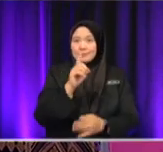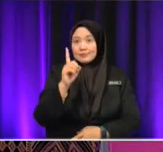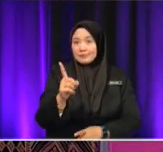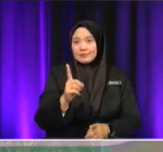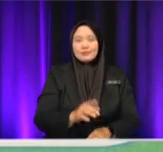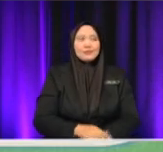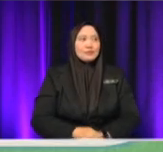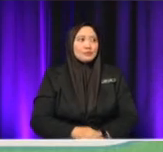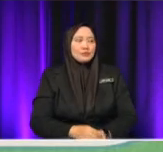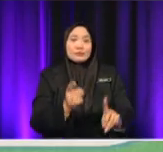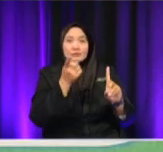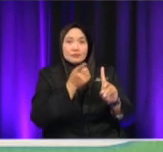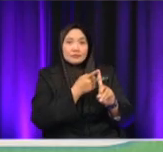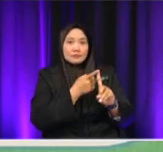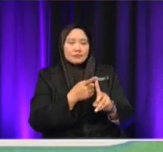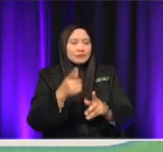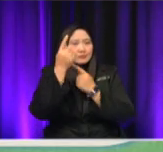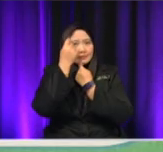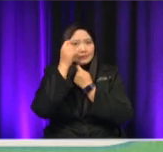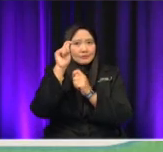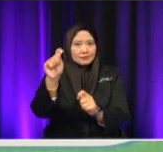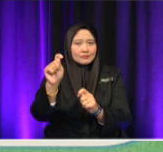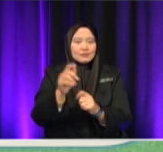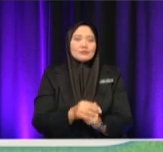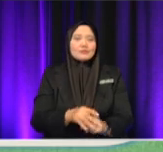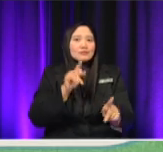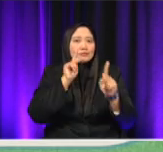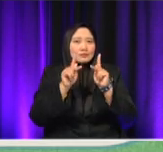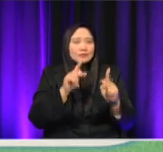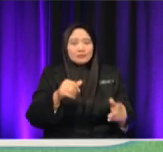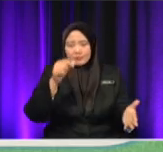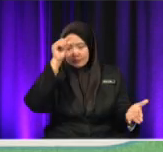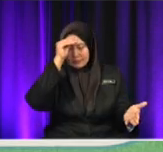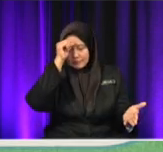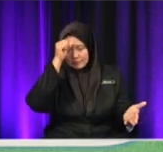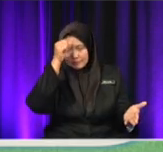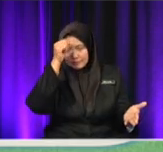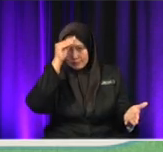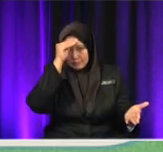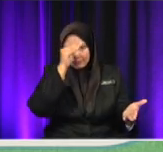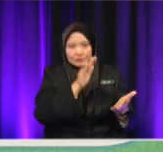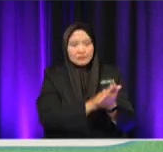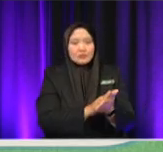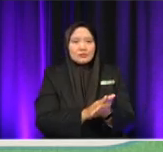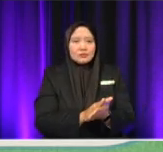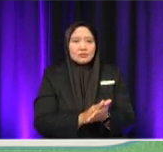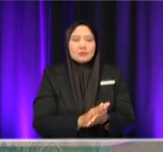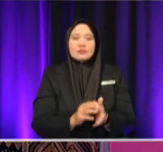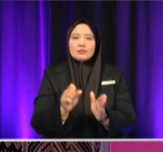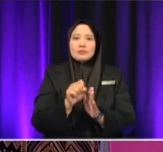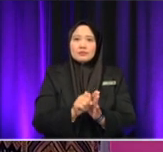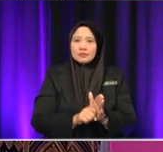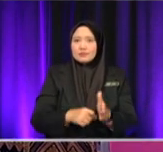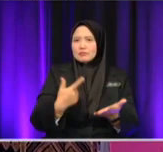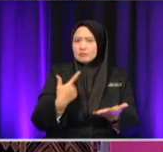mentaati perintah suami selagi mana tidak bertentangan dengan hukum syara si suami boleh memberikan ataupun